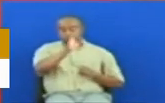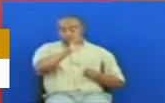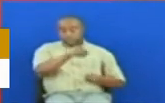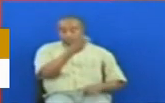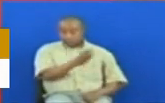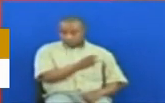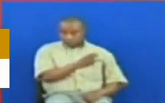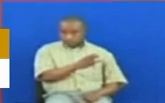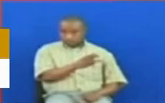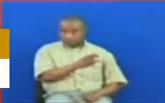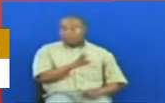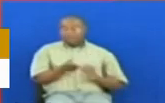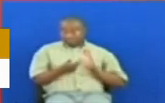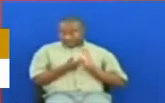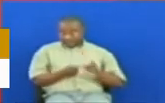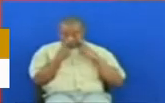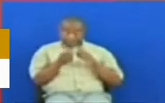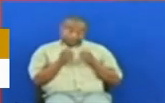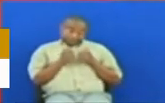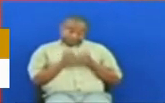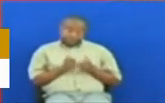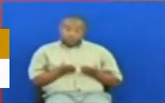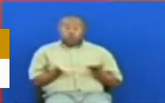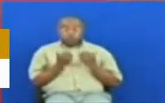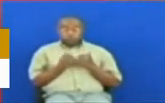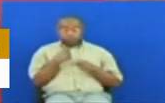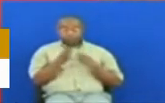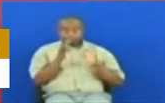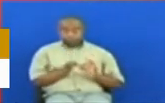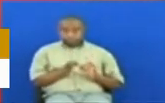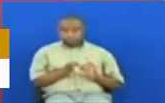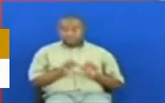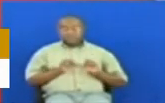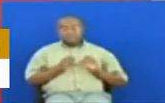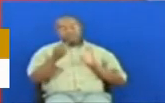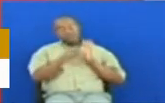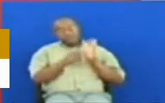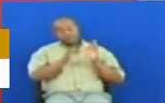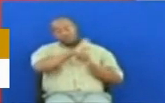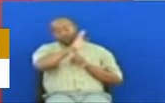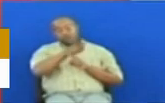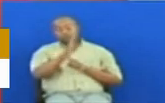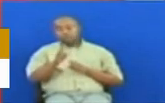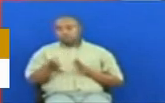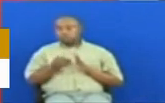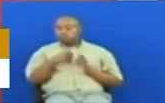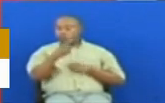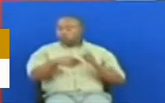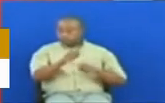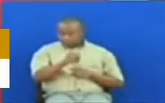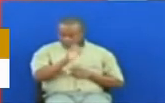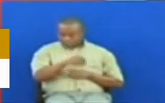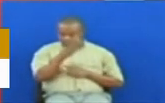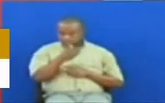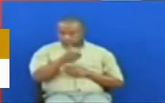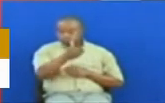mitatu, ikiwa itaonekana wana uwezo wa kuendelea na sifa zote wanazo, waendelee wamalize kipindi kingine cha miaka